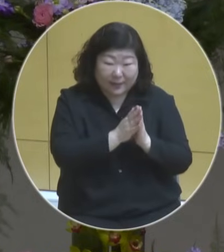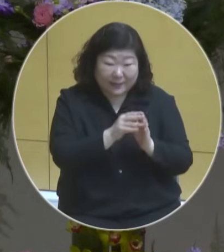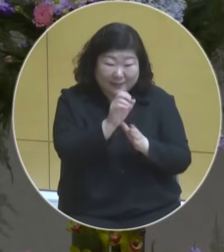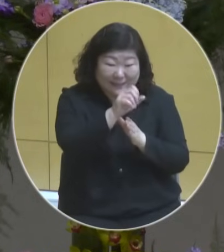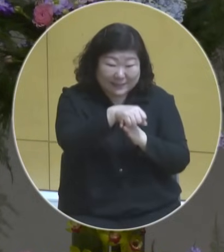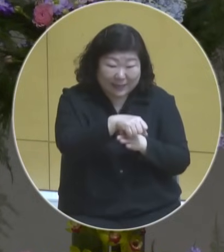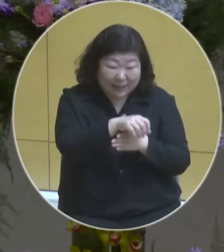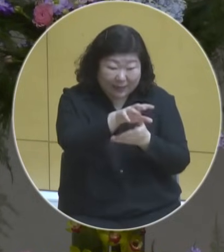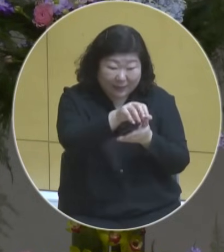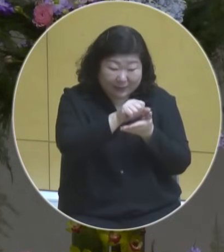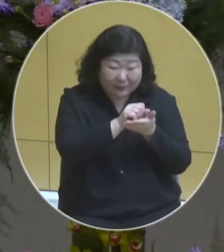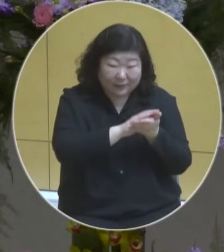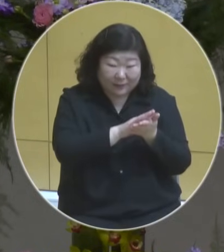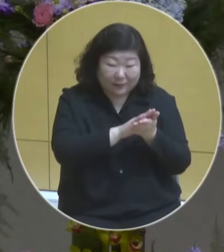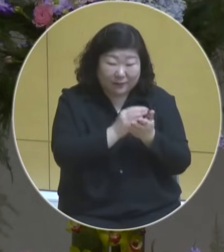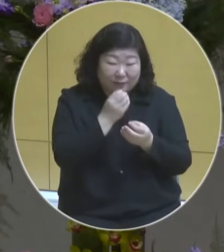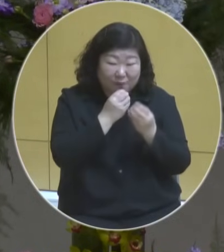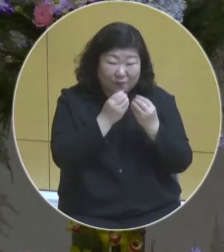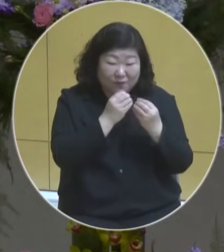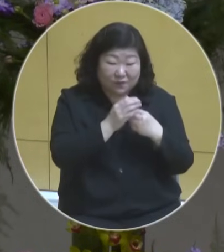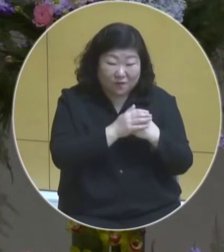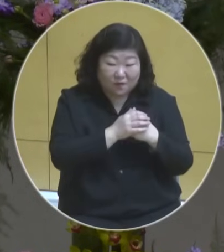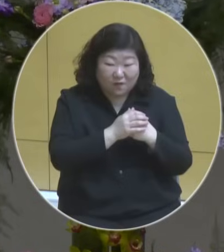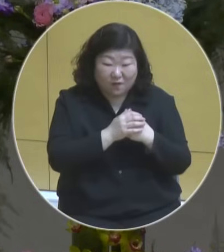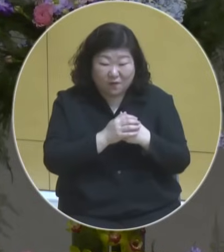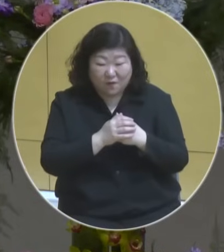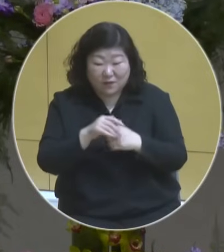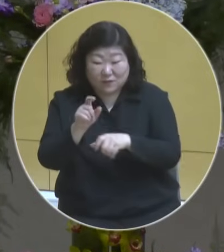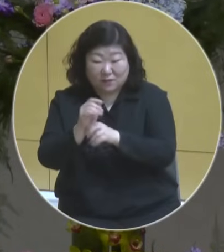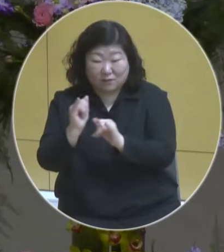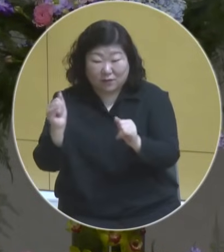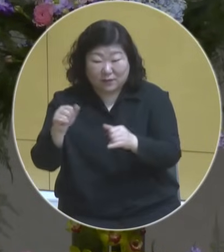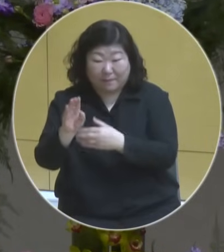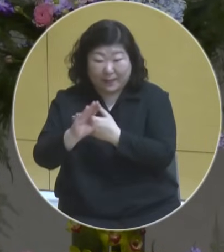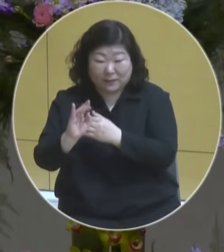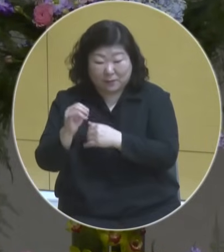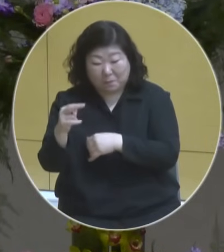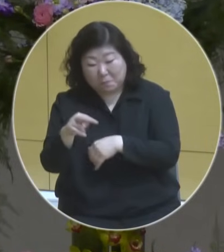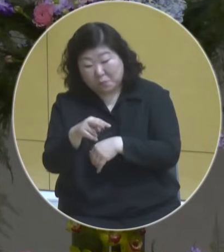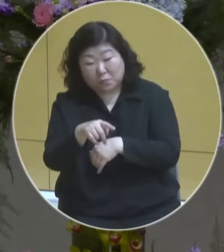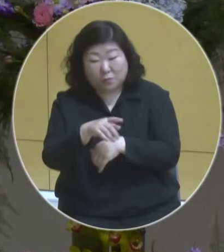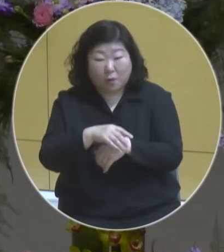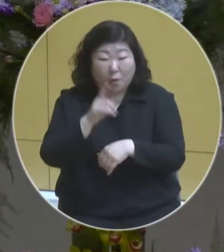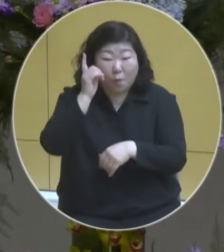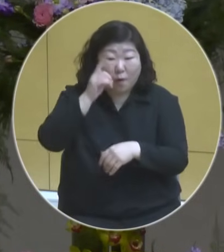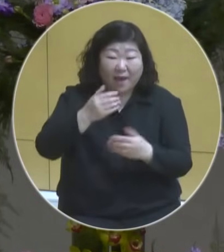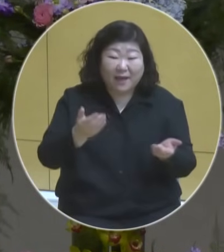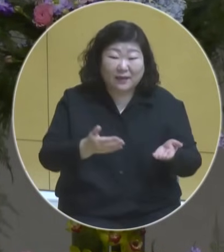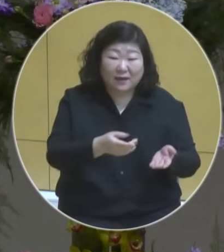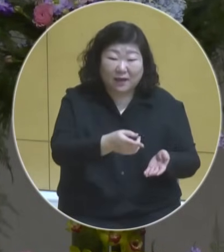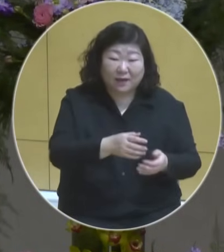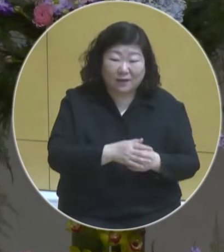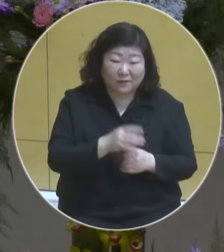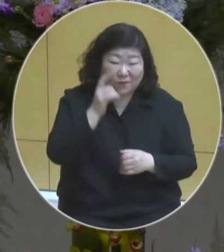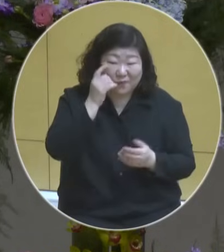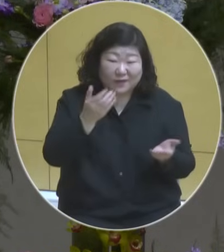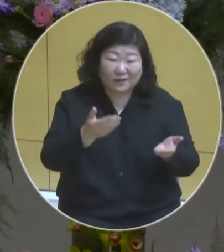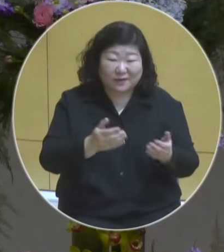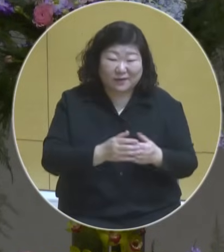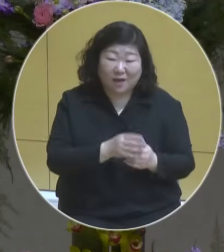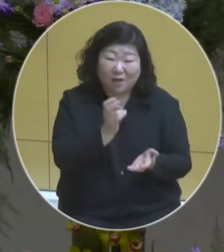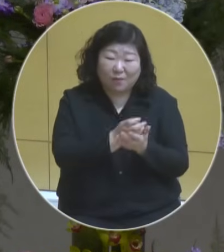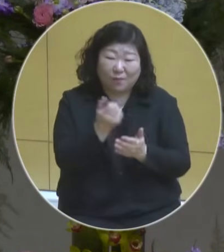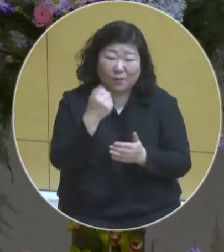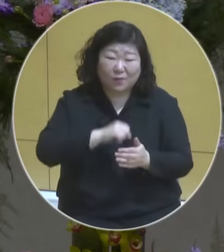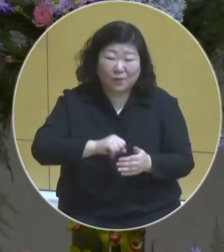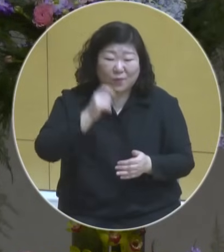이것을 보고 있던 서기관들과 바리새인들이 왜 안식일에 하나님의 율법을 어기고 노동을 하느냐고 물을 때에 다윗의 이야기를